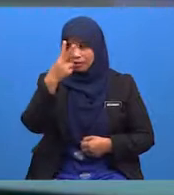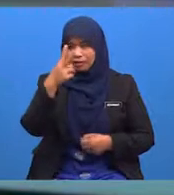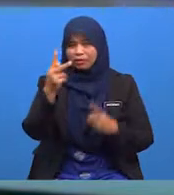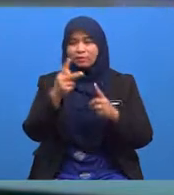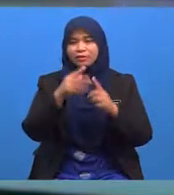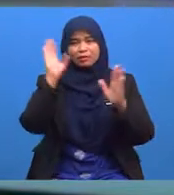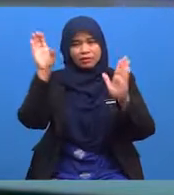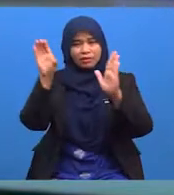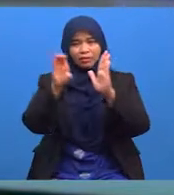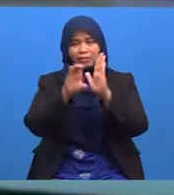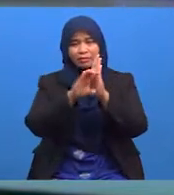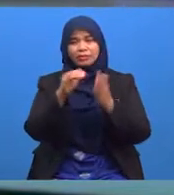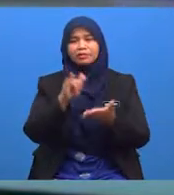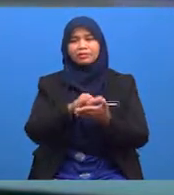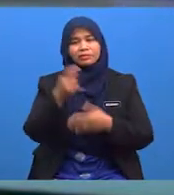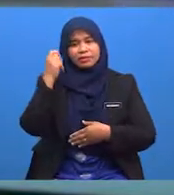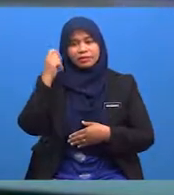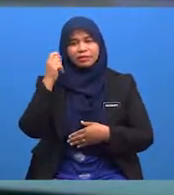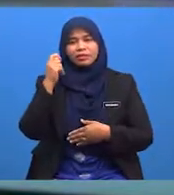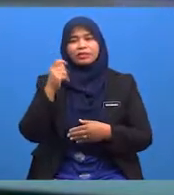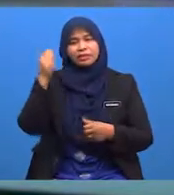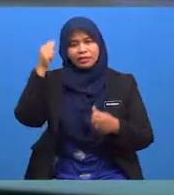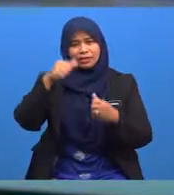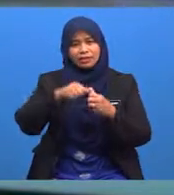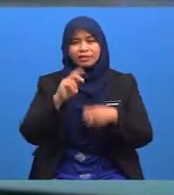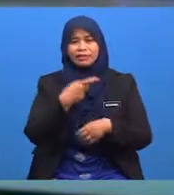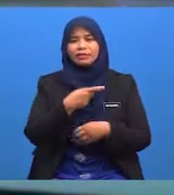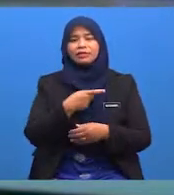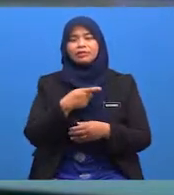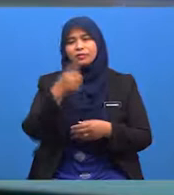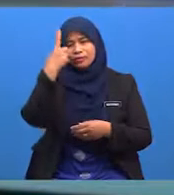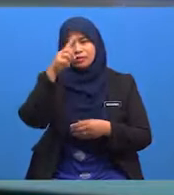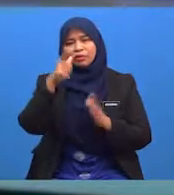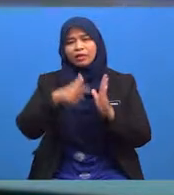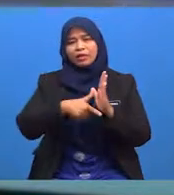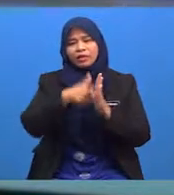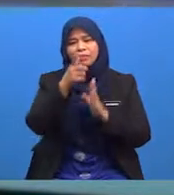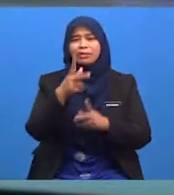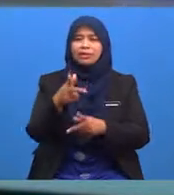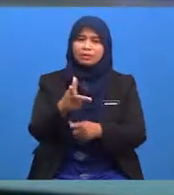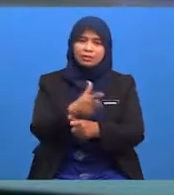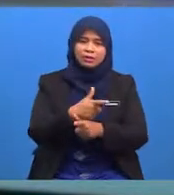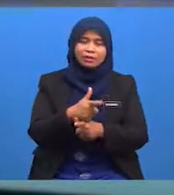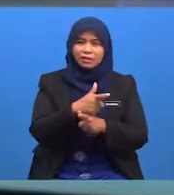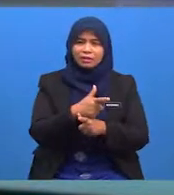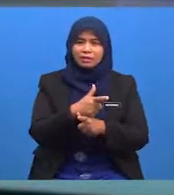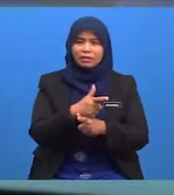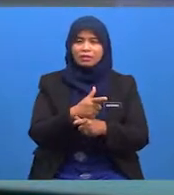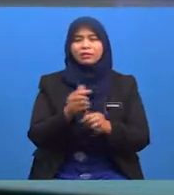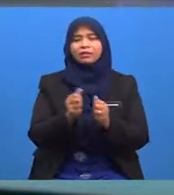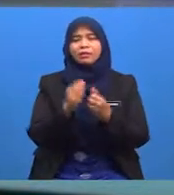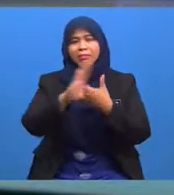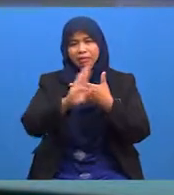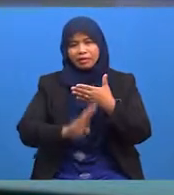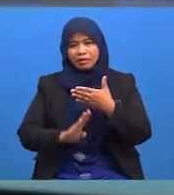kepada gambar-gambar sebentar tadi mengingatkan kita untuk lebih berhati-hati dengan mara bahaya yang